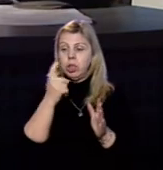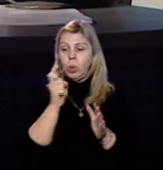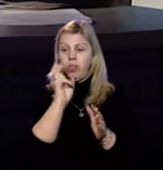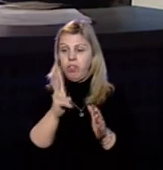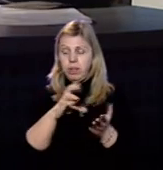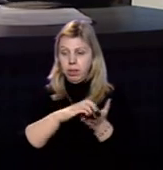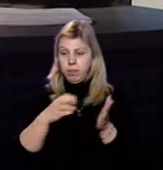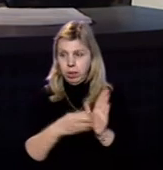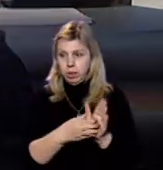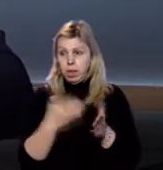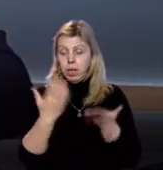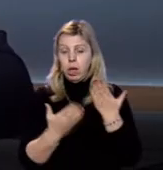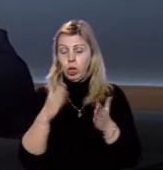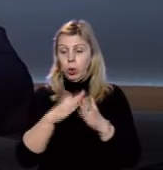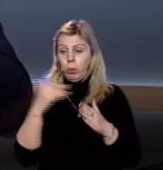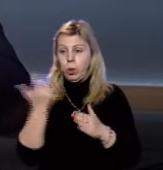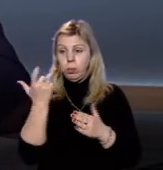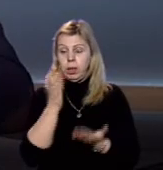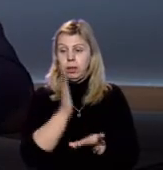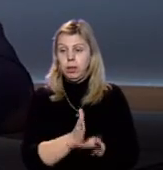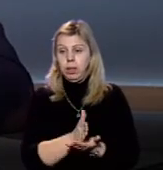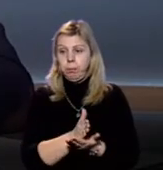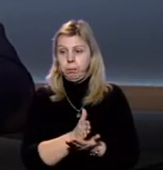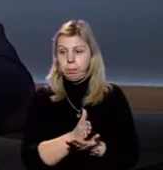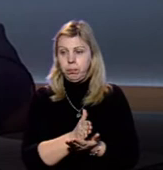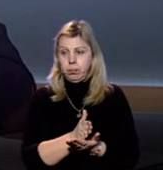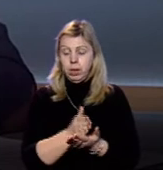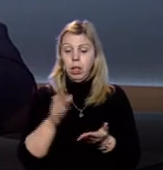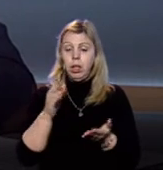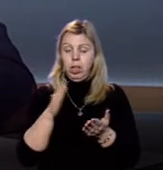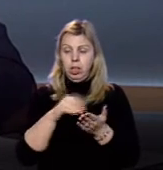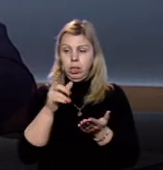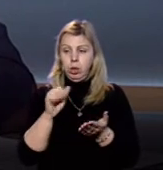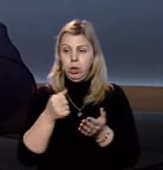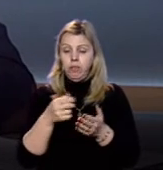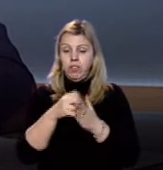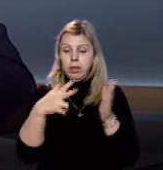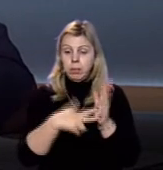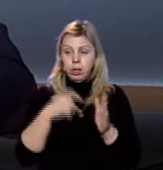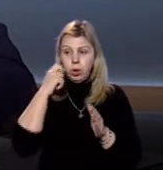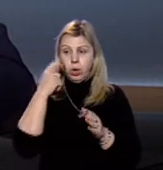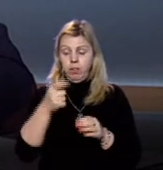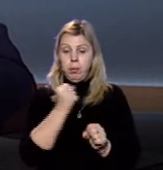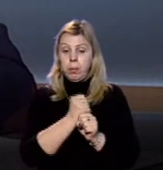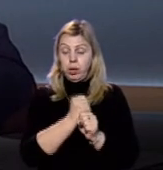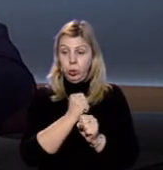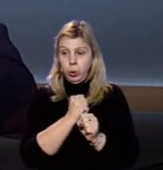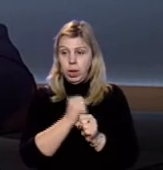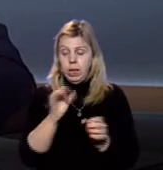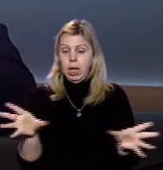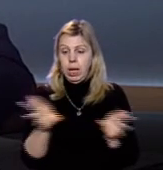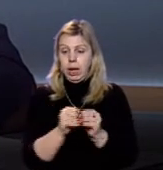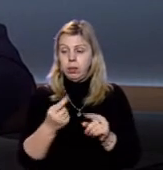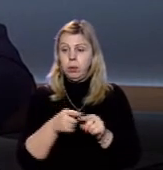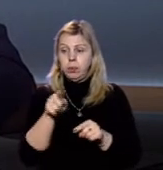метрів. Наприклад, якщо в домогосподарстві є член домогосподарства, який досяг 18 років, він працездатний і разом з